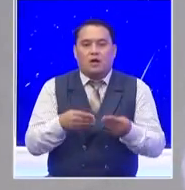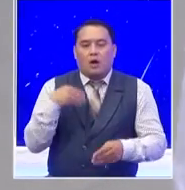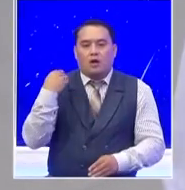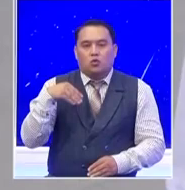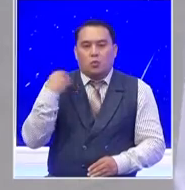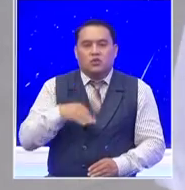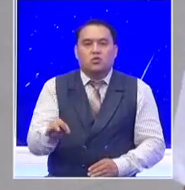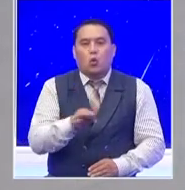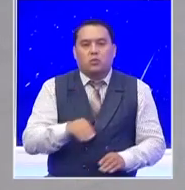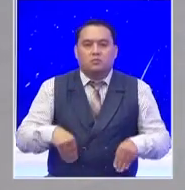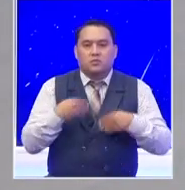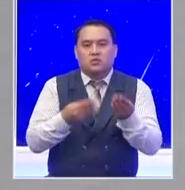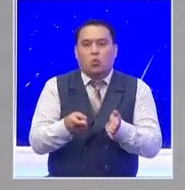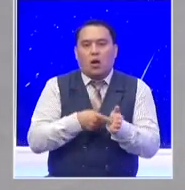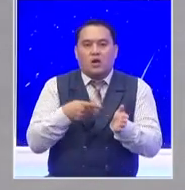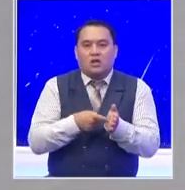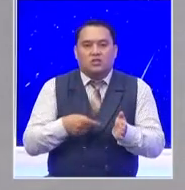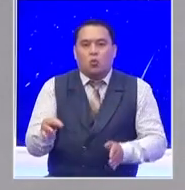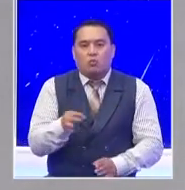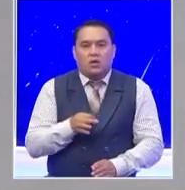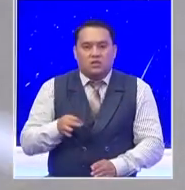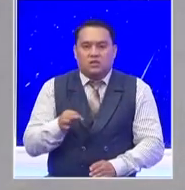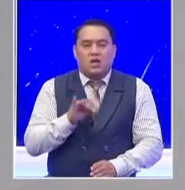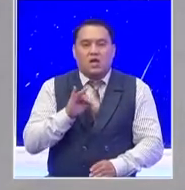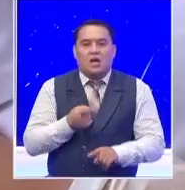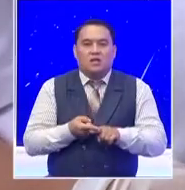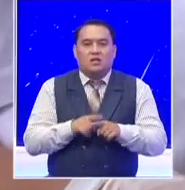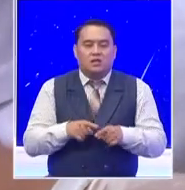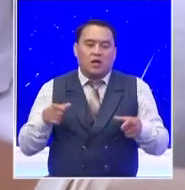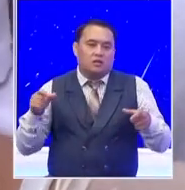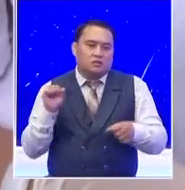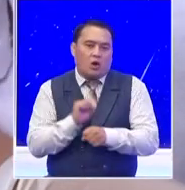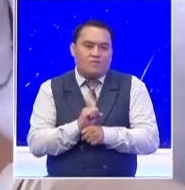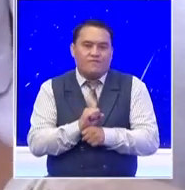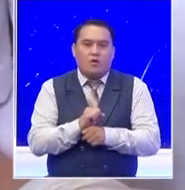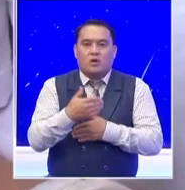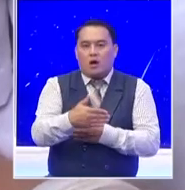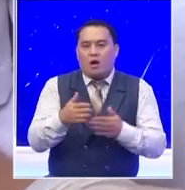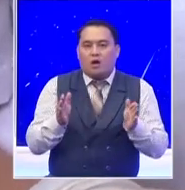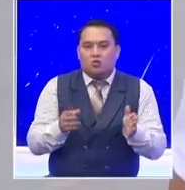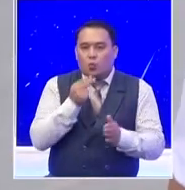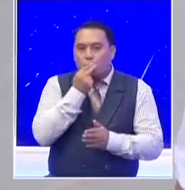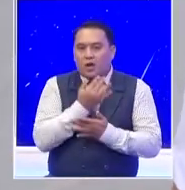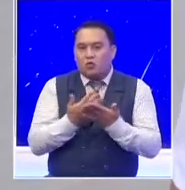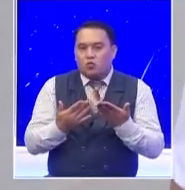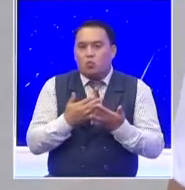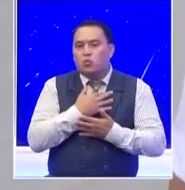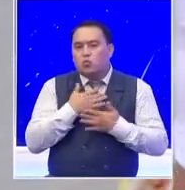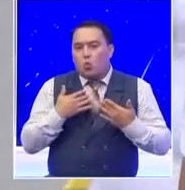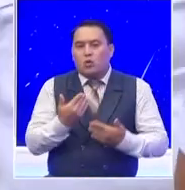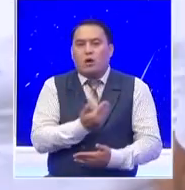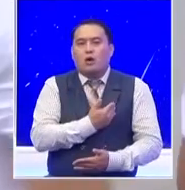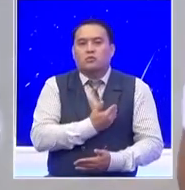Актюбинской области и передаем Карагандинской области. И это не ограничивается только вот этими корзинами продуктовыми. Многие из